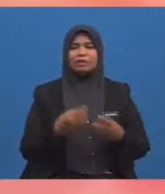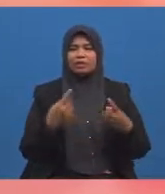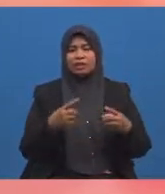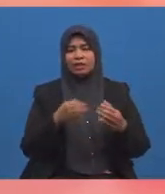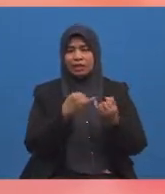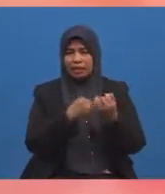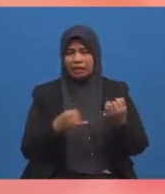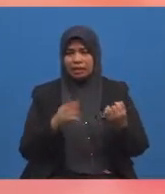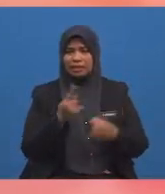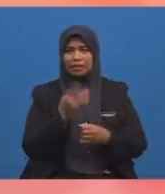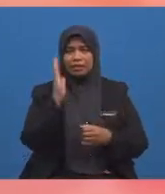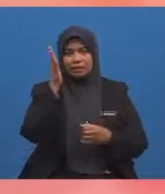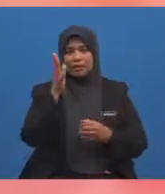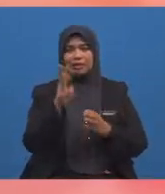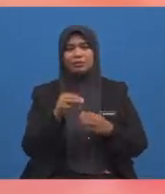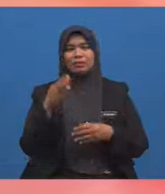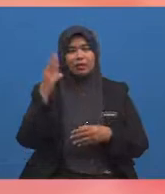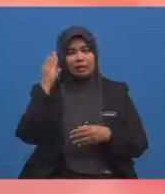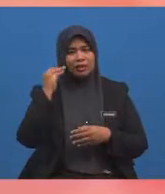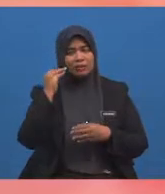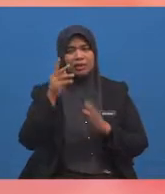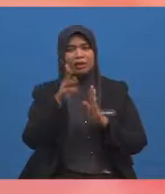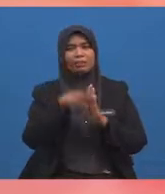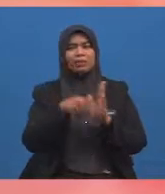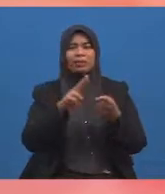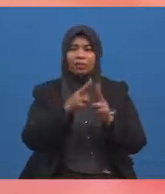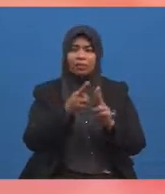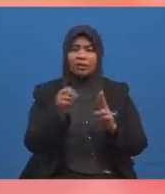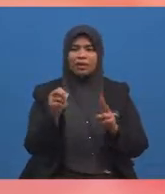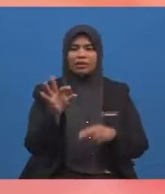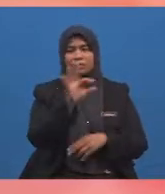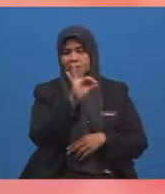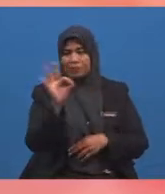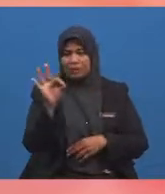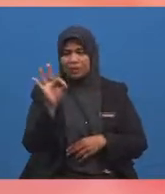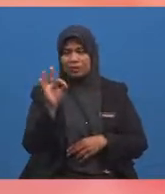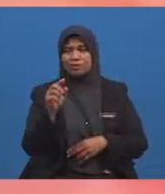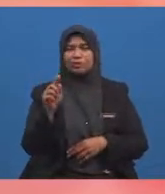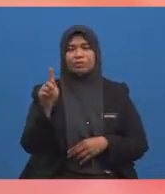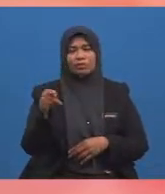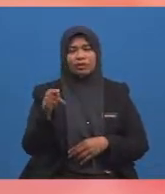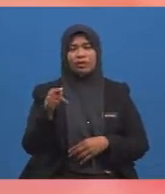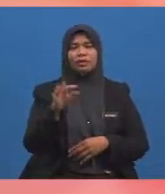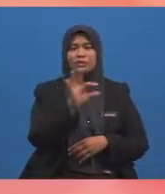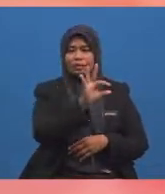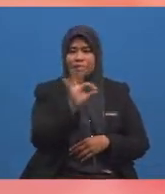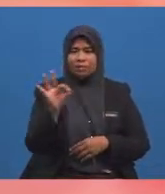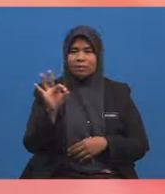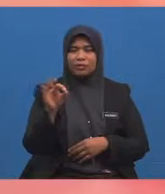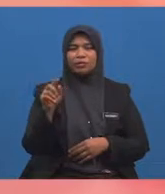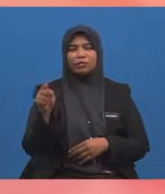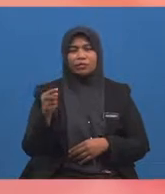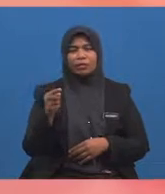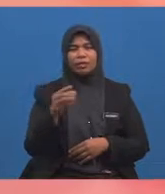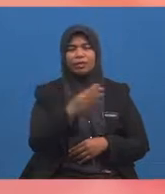Sejak dilahirkan, kita akan mengalami perubahan tempat kosong, koma,